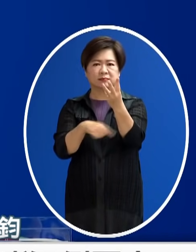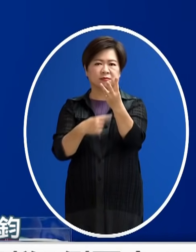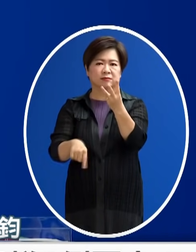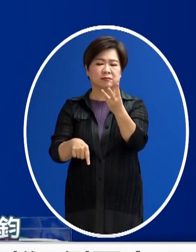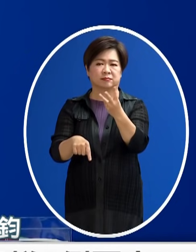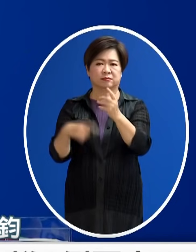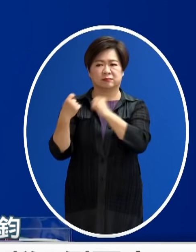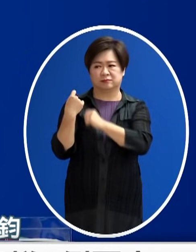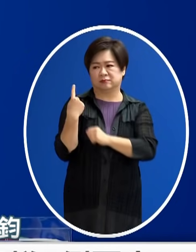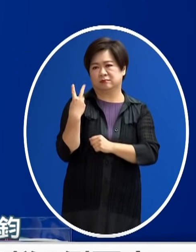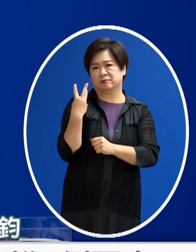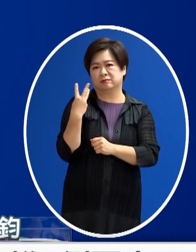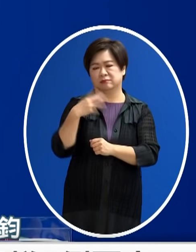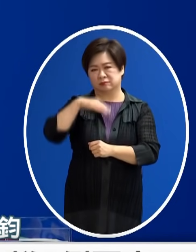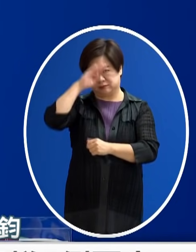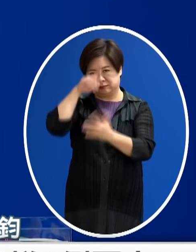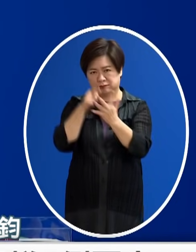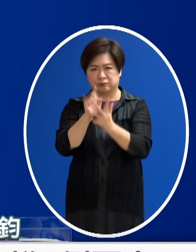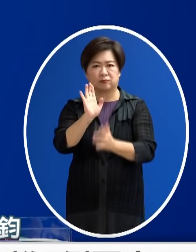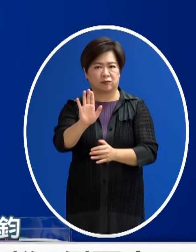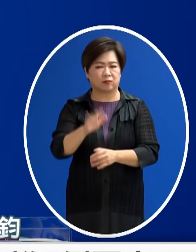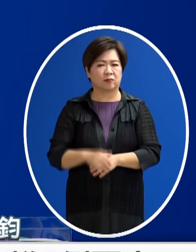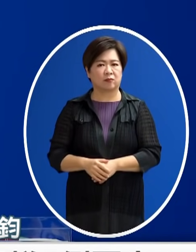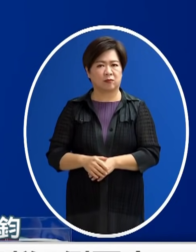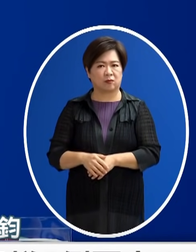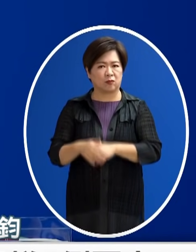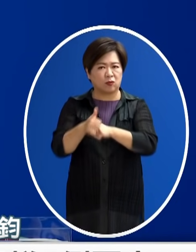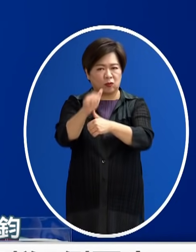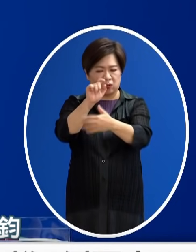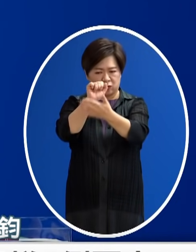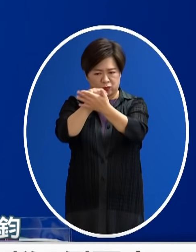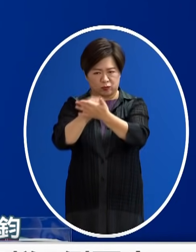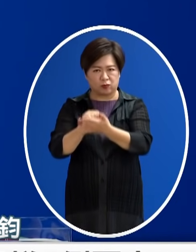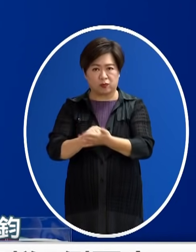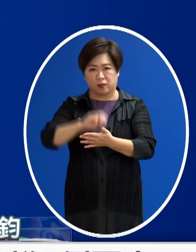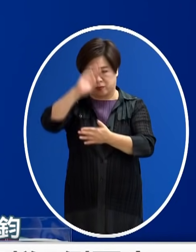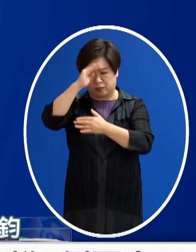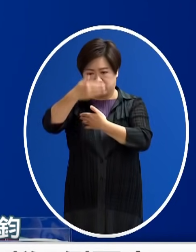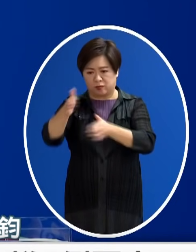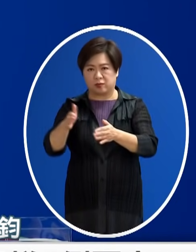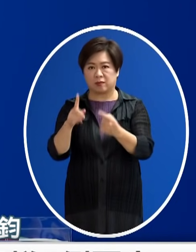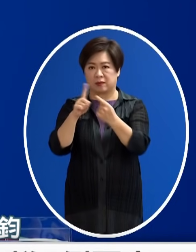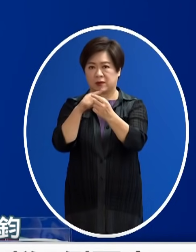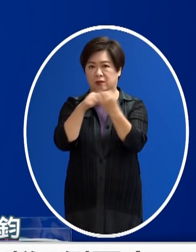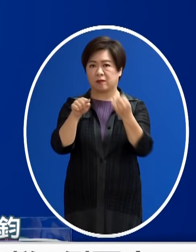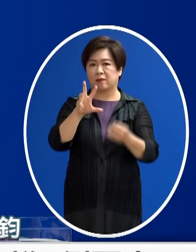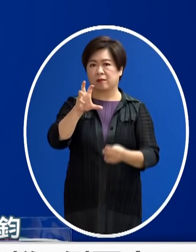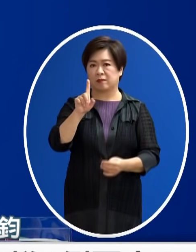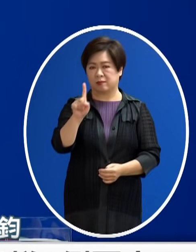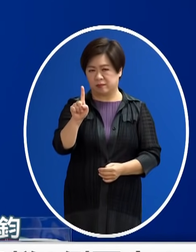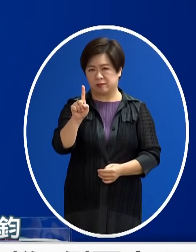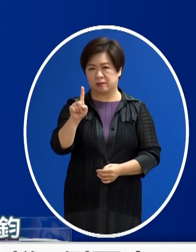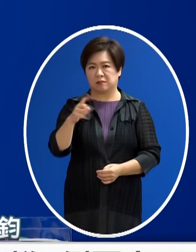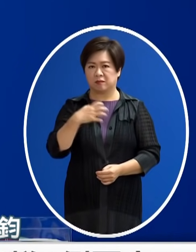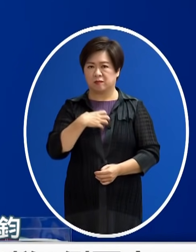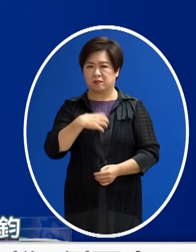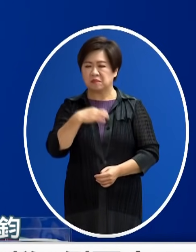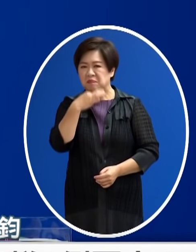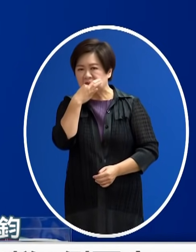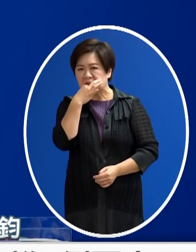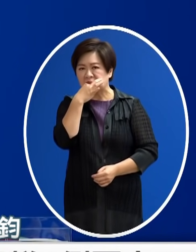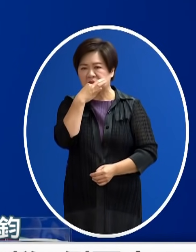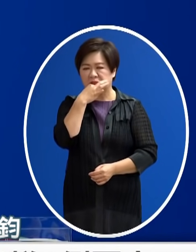三天确诊，那因为这样我们总共框列了这个病房当中81位这个列为风险对